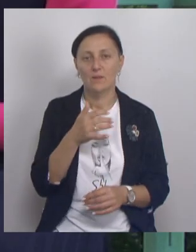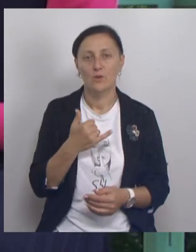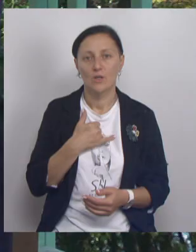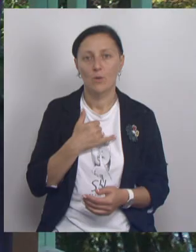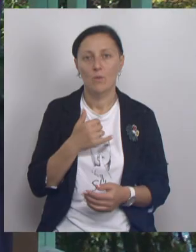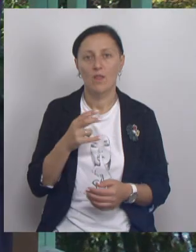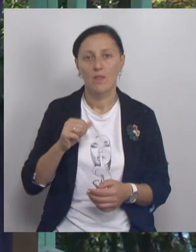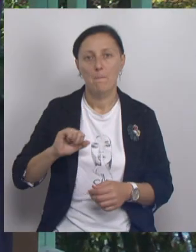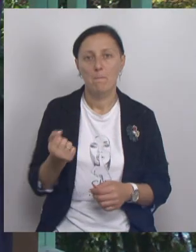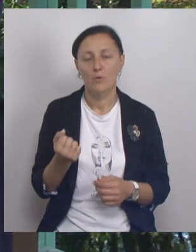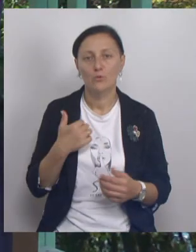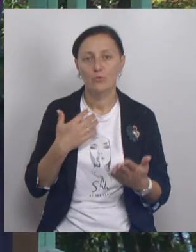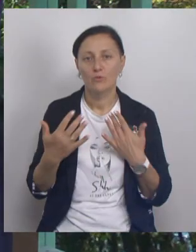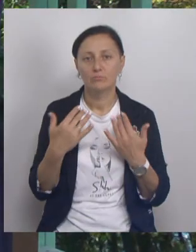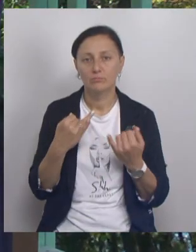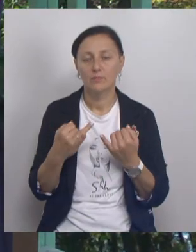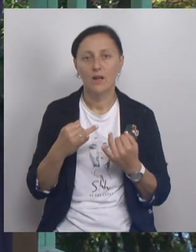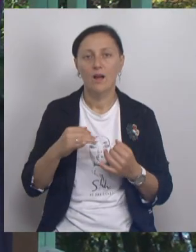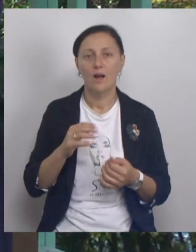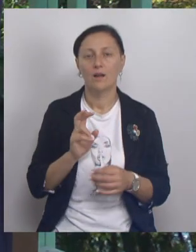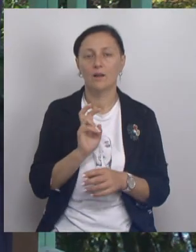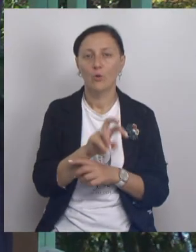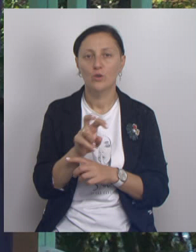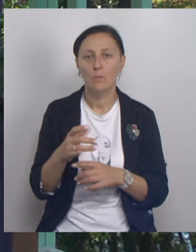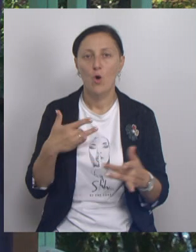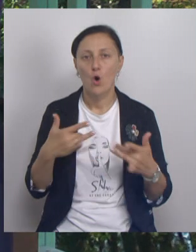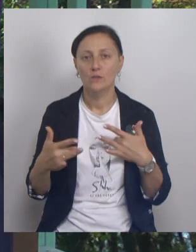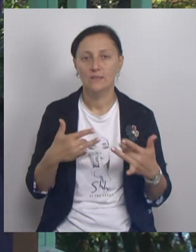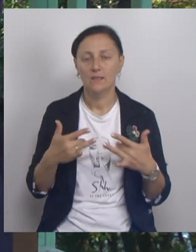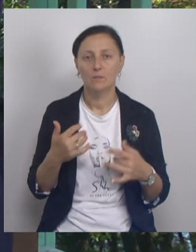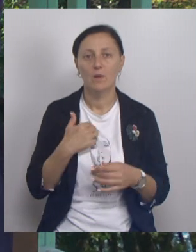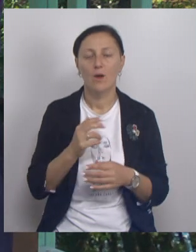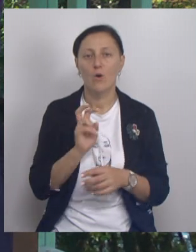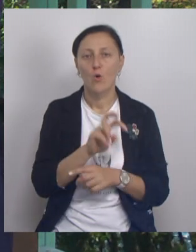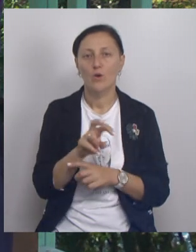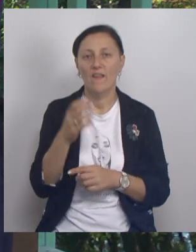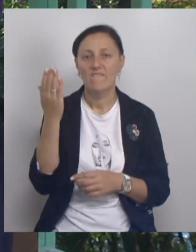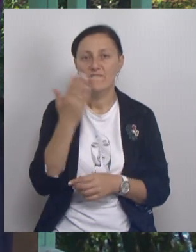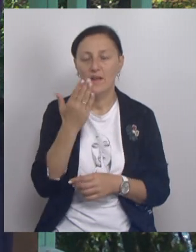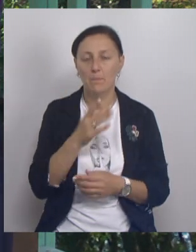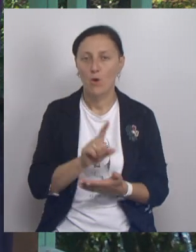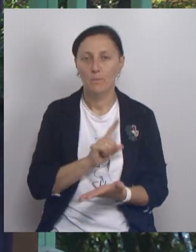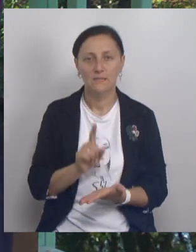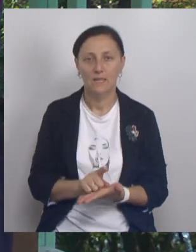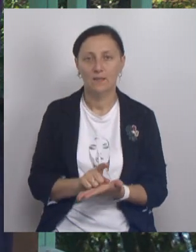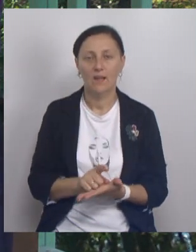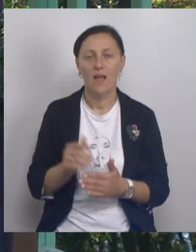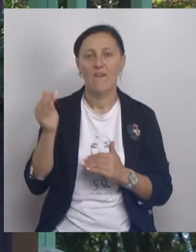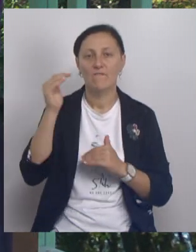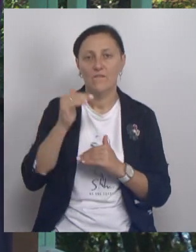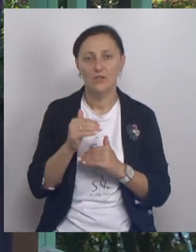на подруг. Мы ходим на концерты, какие только здесь есть. Мы ходим на фильмы обязательно.